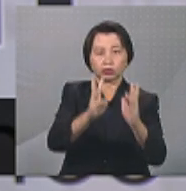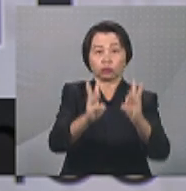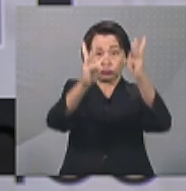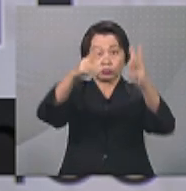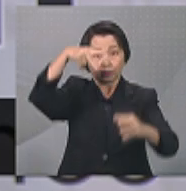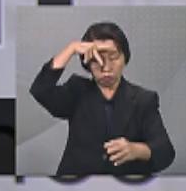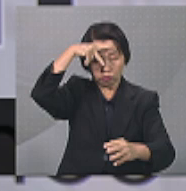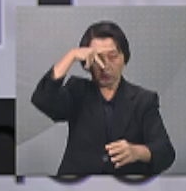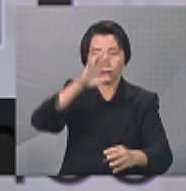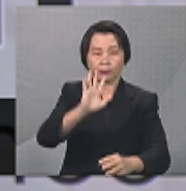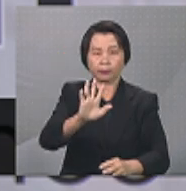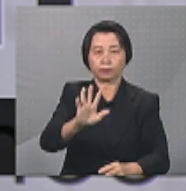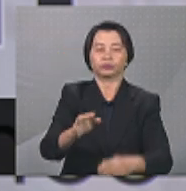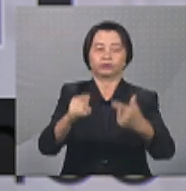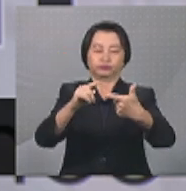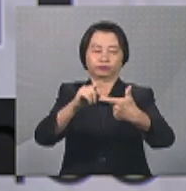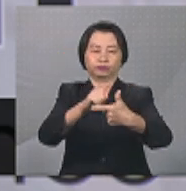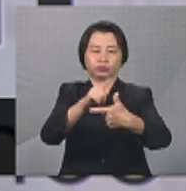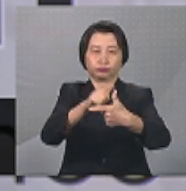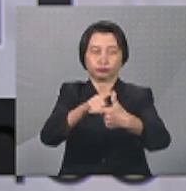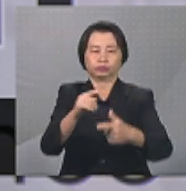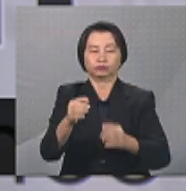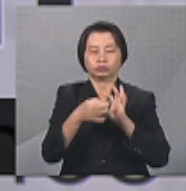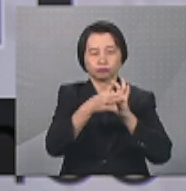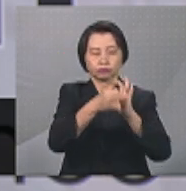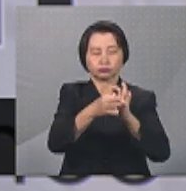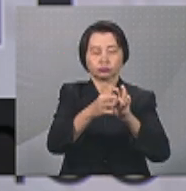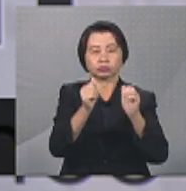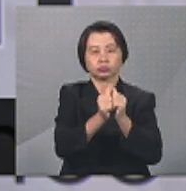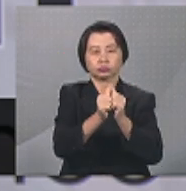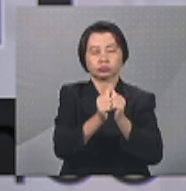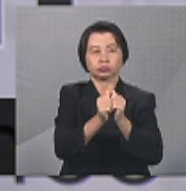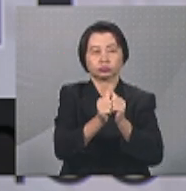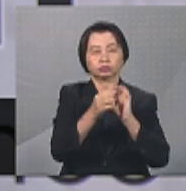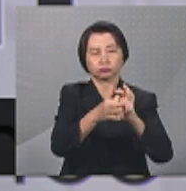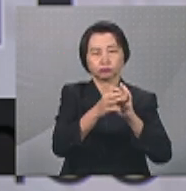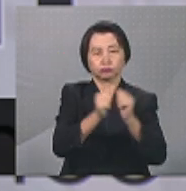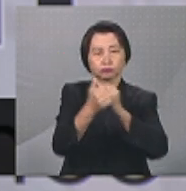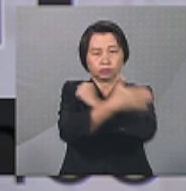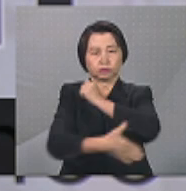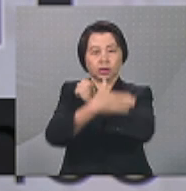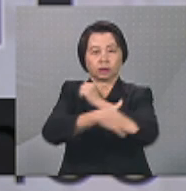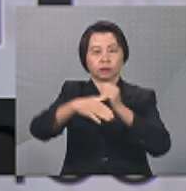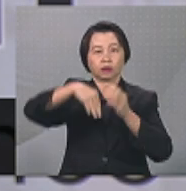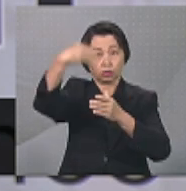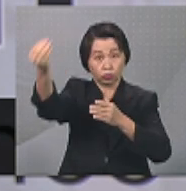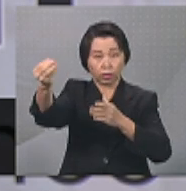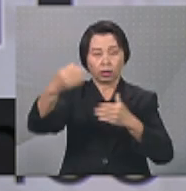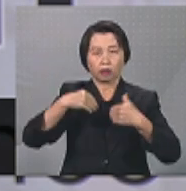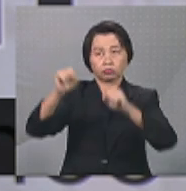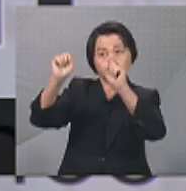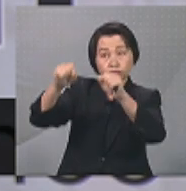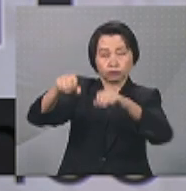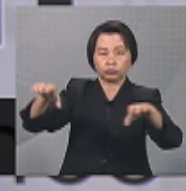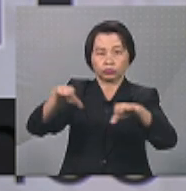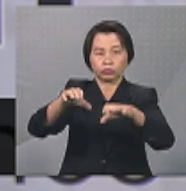kita dalam menjalankan kerjasama yang padu dengan negara-negara lain yang ada kemampuan untuk